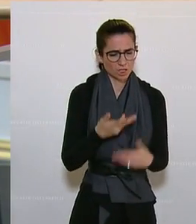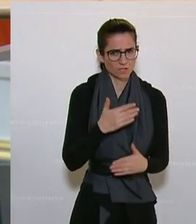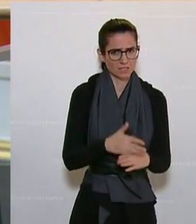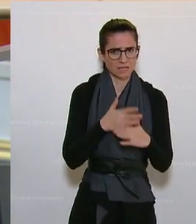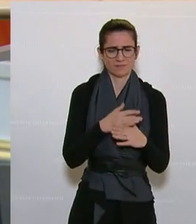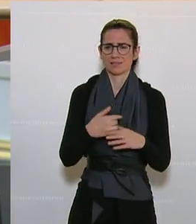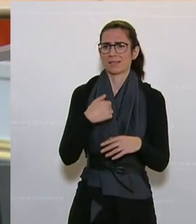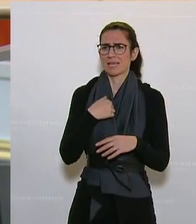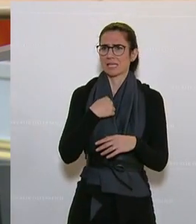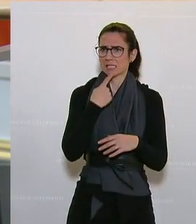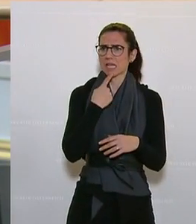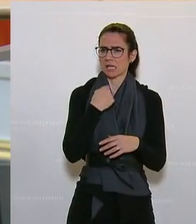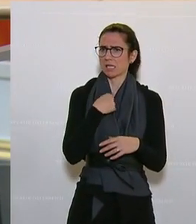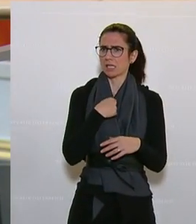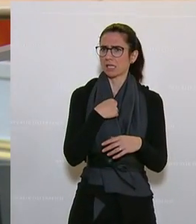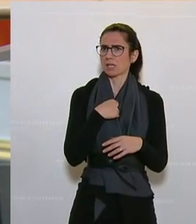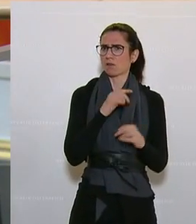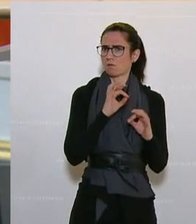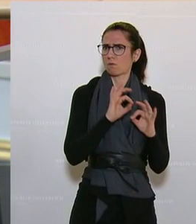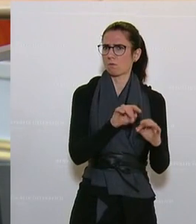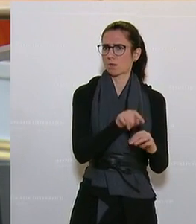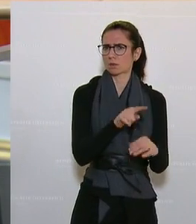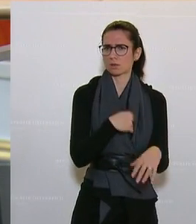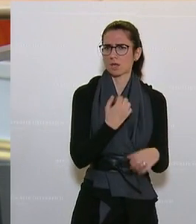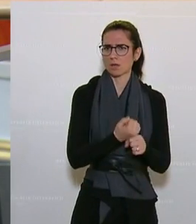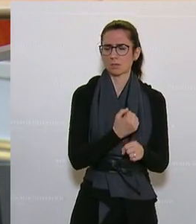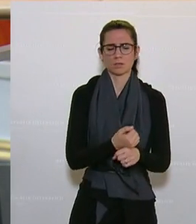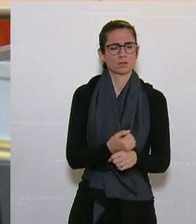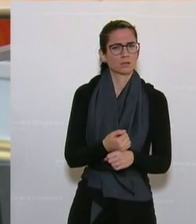als Vertreter der Bundesregierung, gleich einmal im dritten Satz